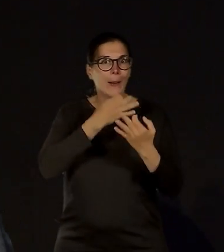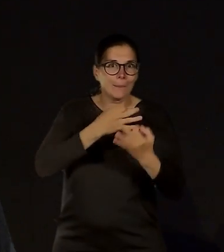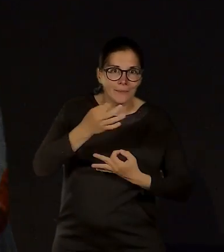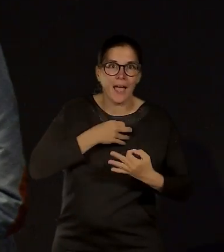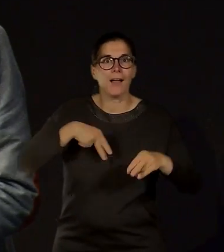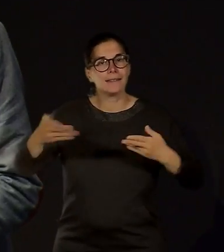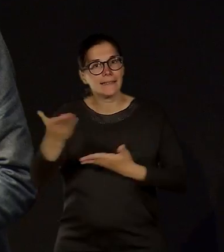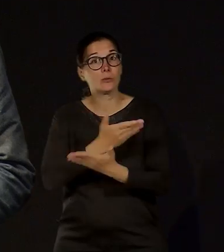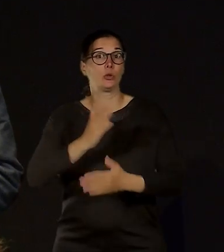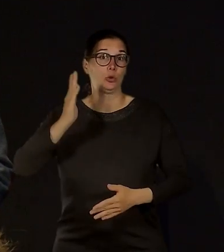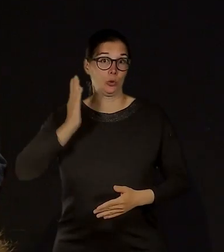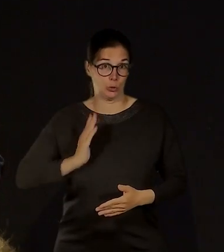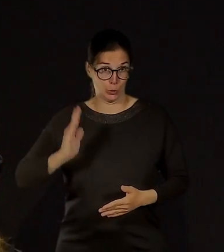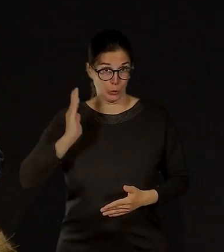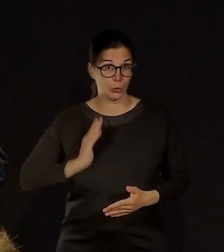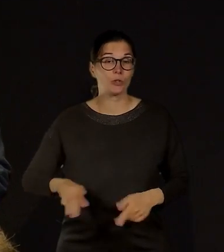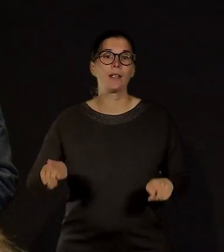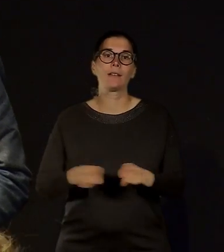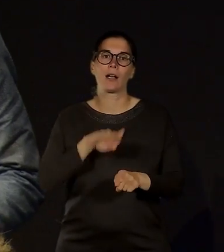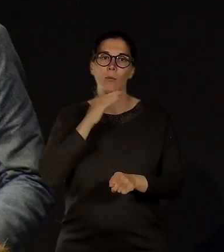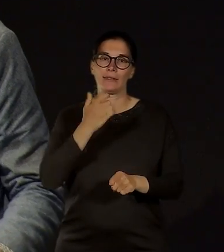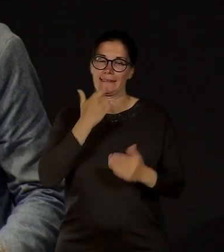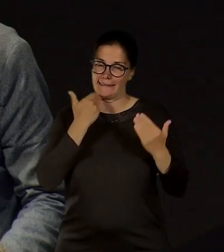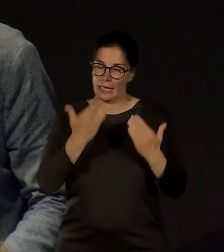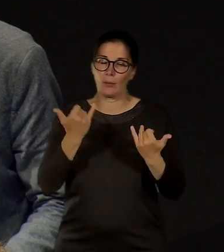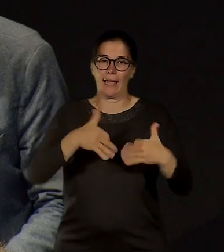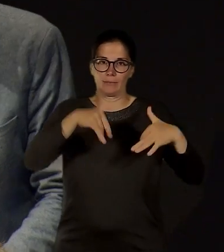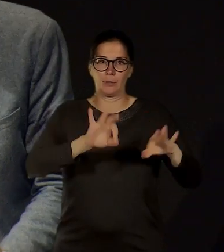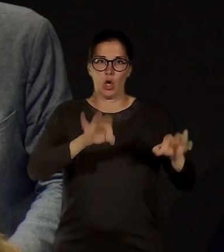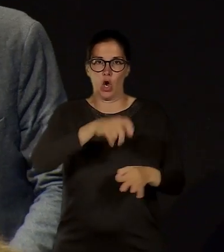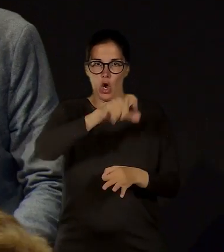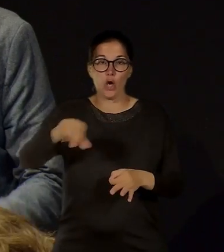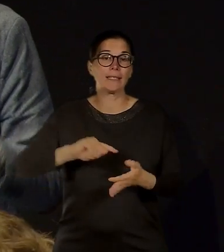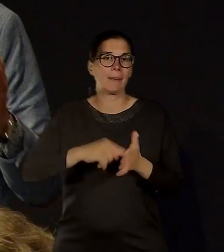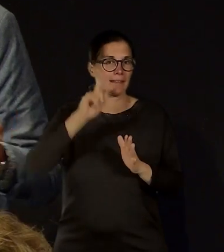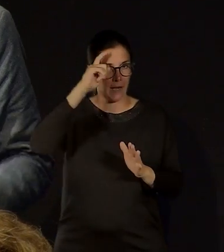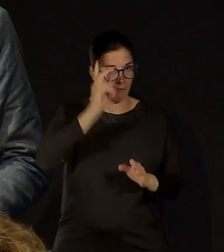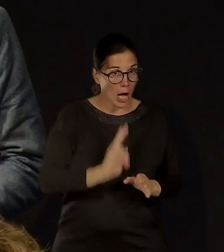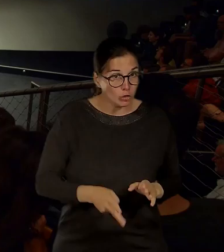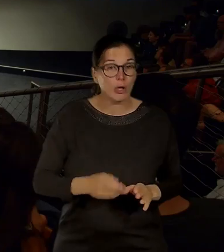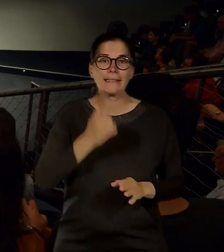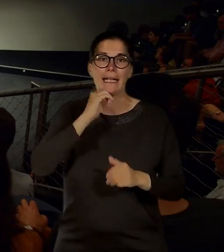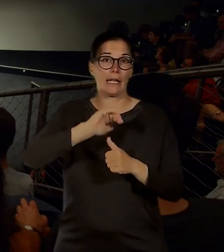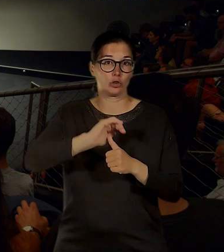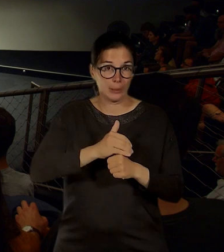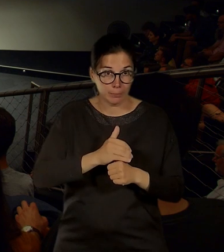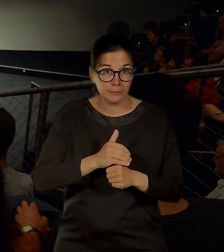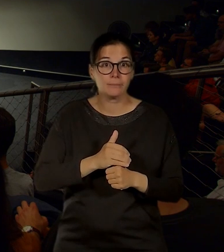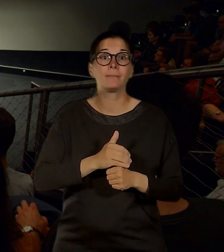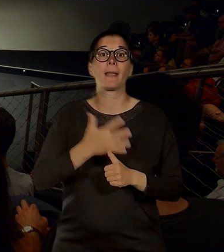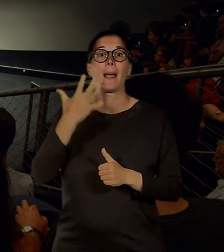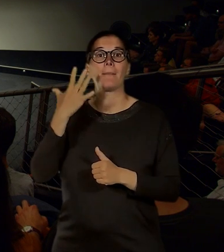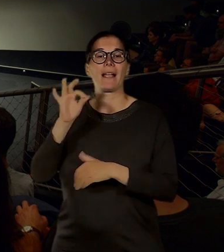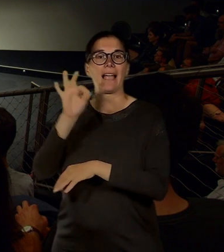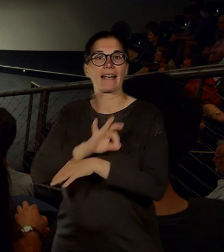kultivovanou diskuzi a především bych chtěl poděkovat mým hostům, tedy Petrovi Hlaváčkovi, Zdeňkovi Hřibovi, paní